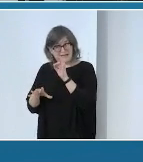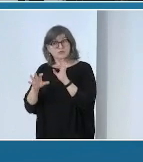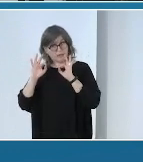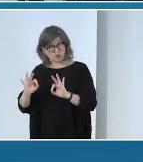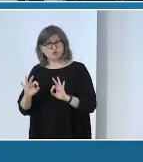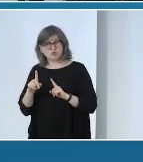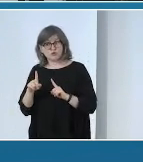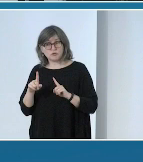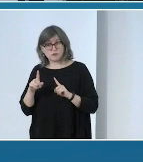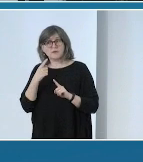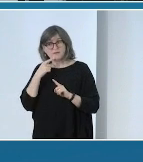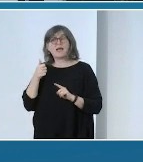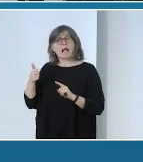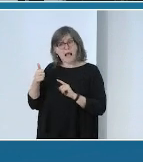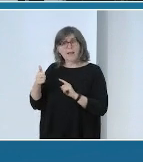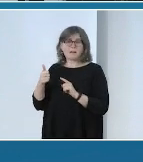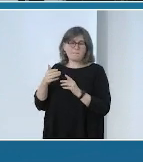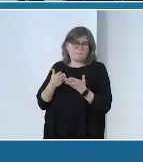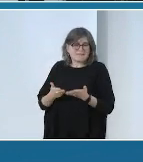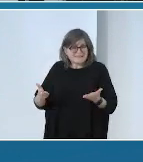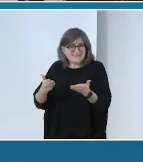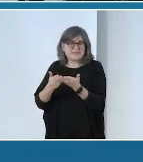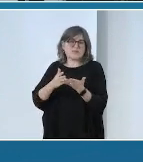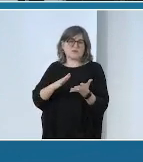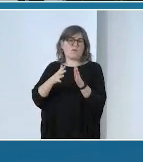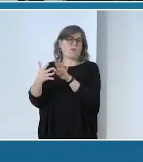qu'il y a c'est plutôt en faveur d'une évolution.